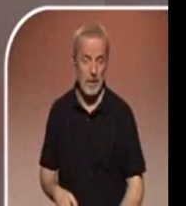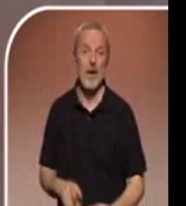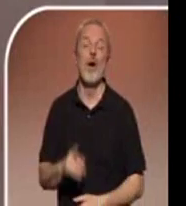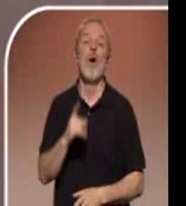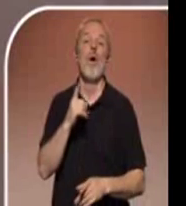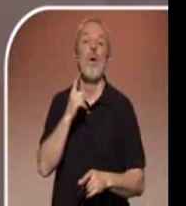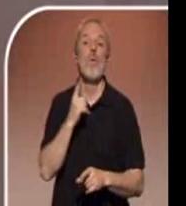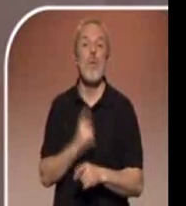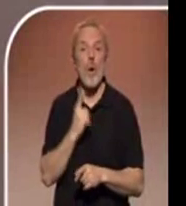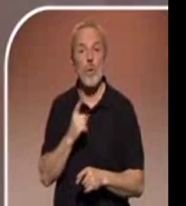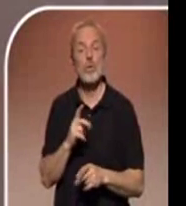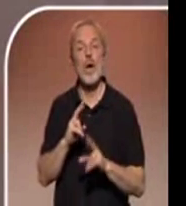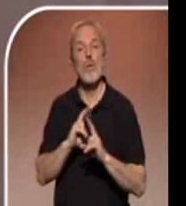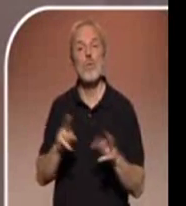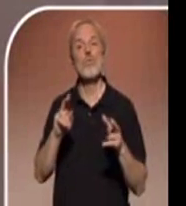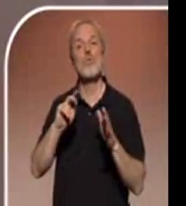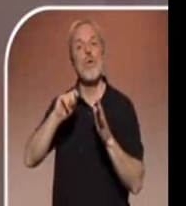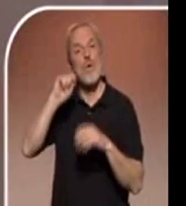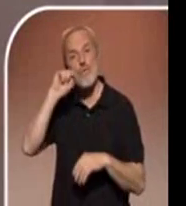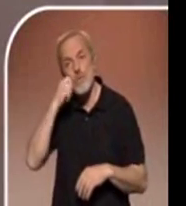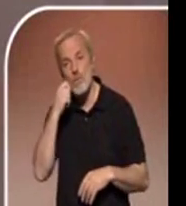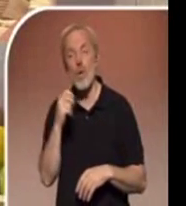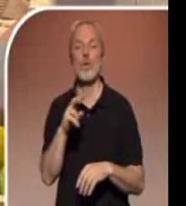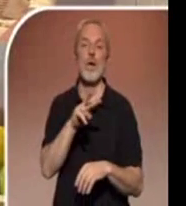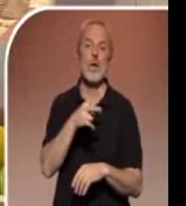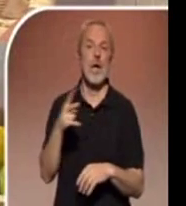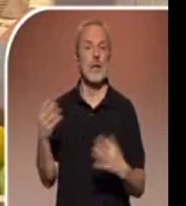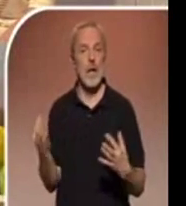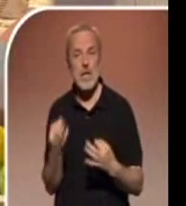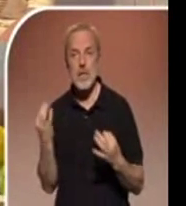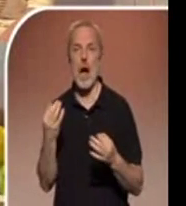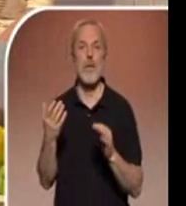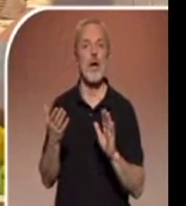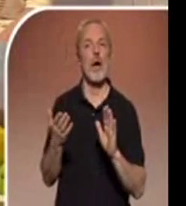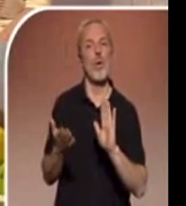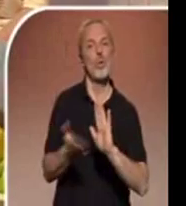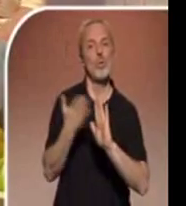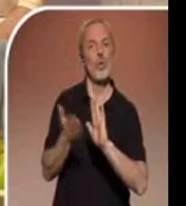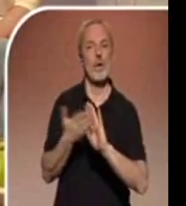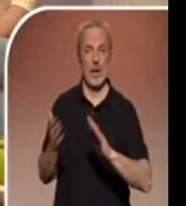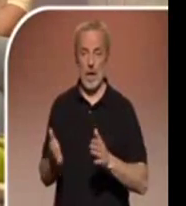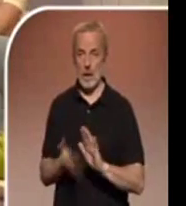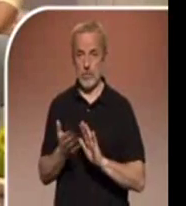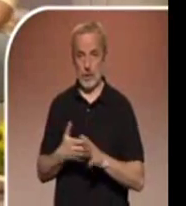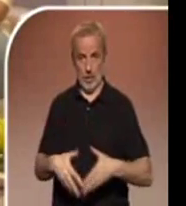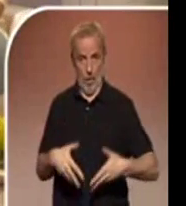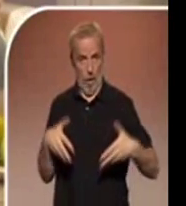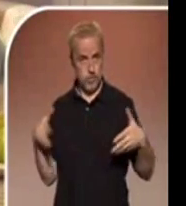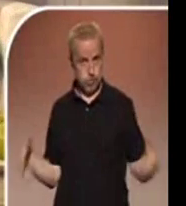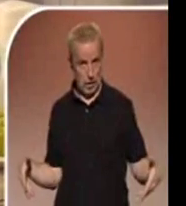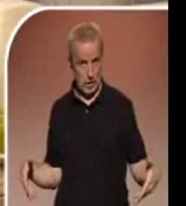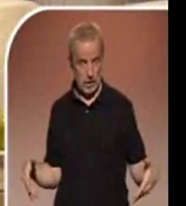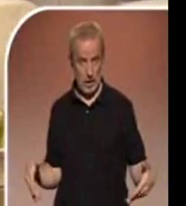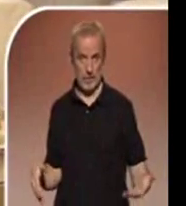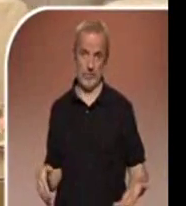eliminovat aktivně ty, které jsou dobře známé, jako obezita. Jistě neovlivním vyšší věk, protože stárneme